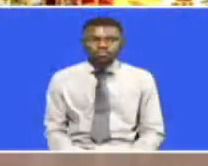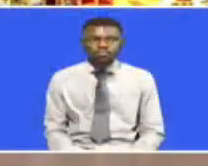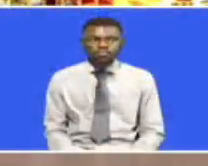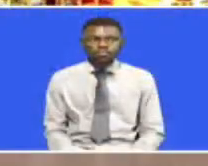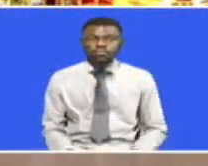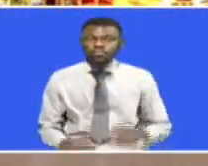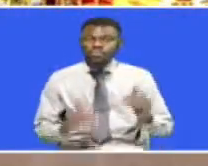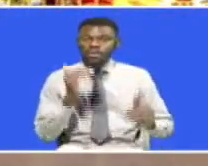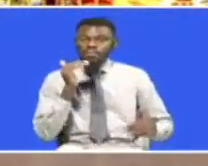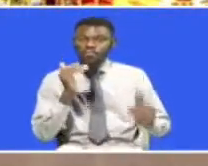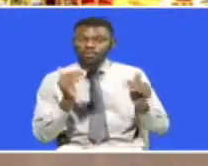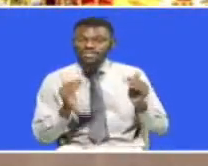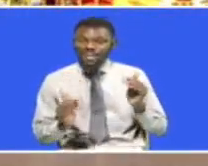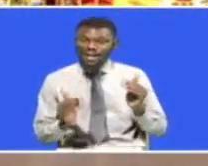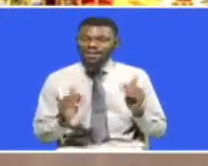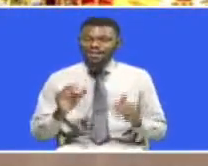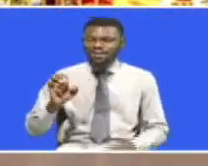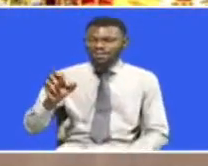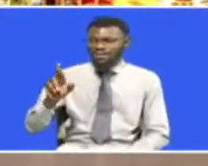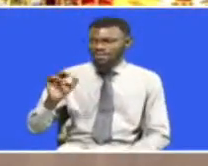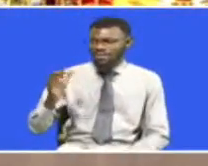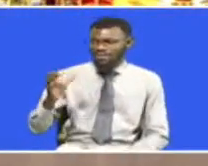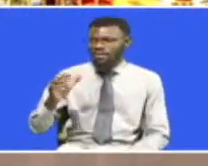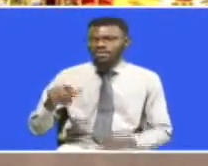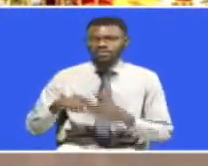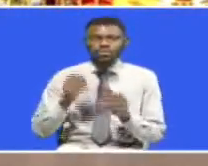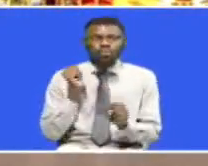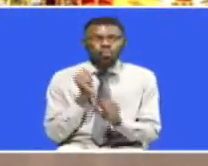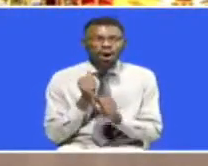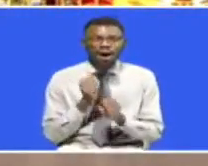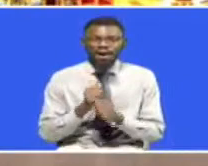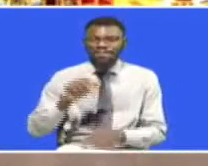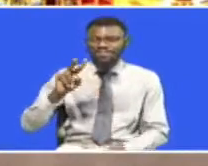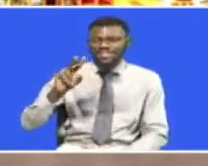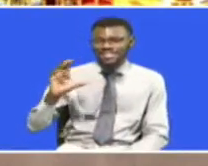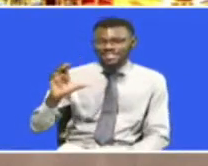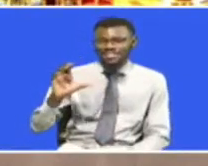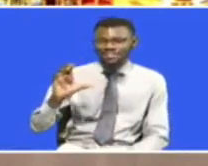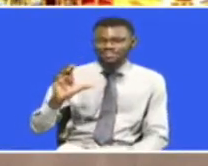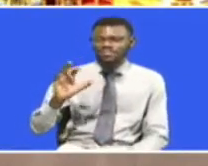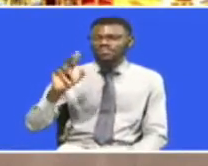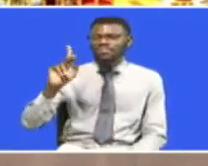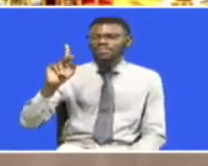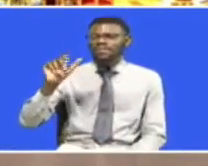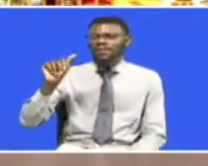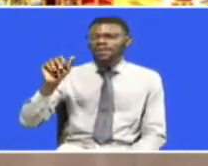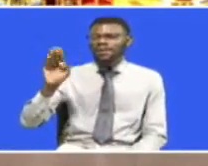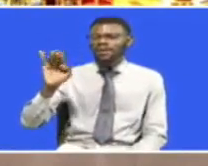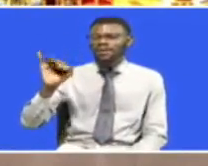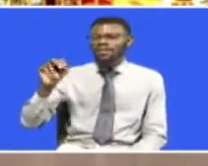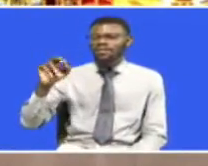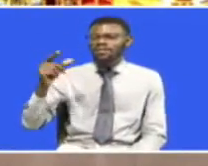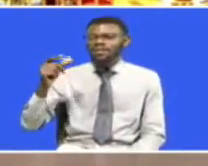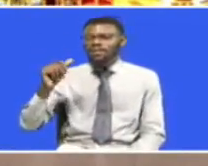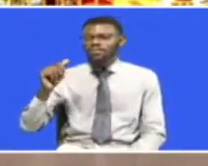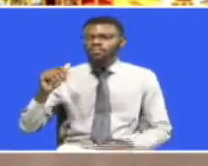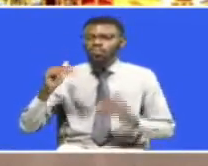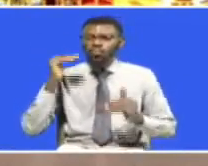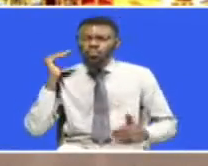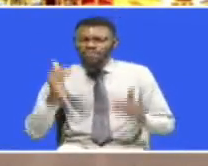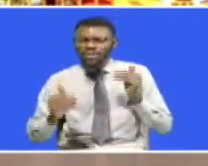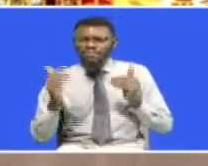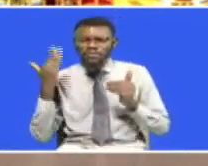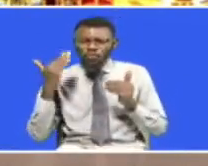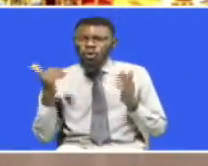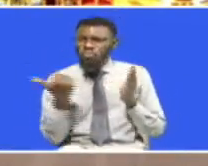Professor Eric Koech ameanza majukumu yake rasmi kama naibu chancellor wa chuo kikuu cha Kabianga na kufikisha kikomo taharuki iliyokuwepo